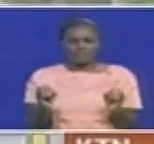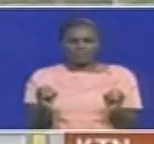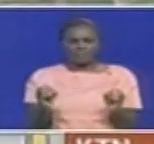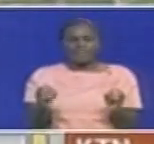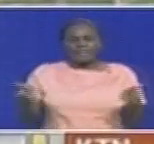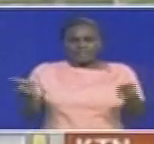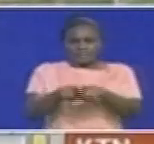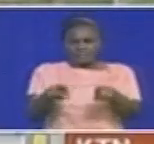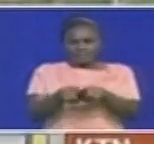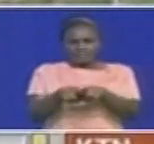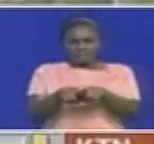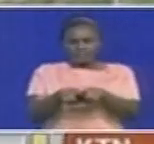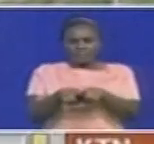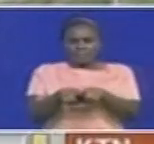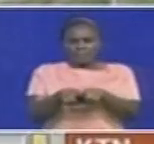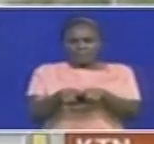and